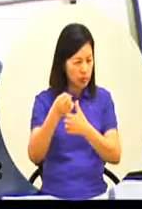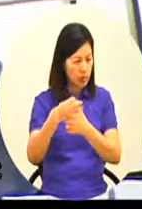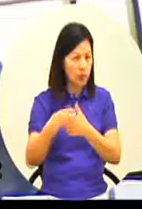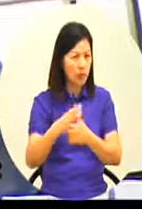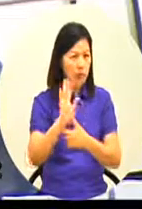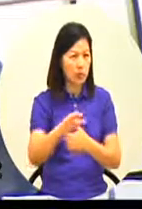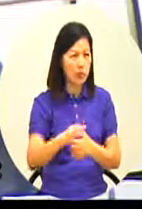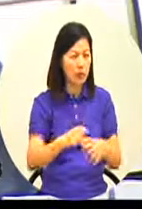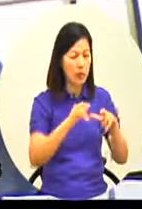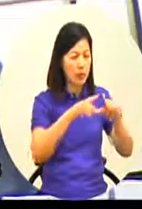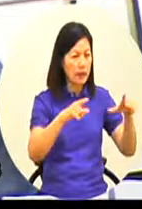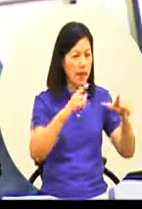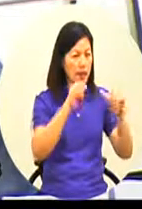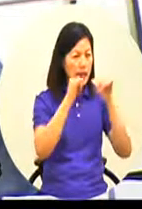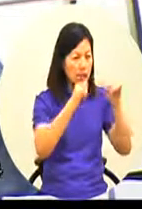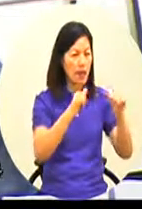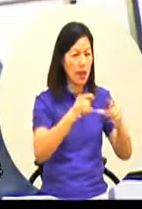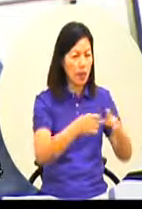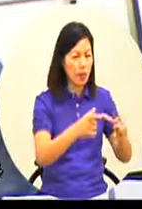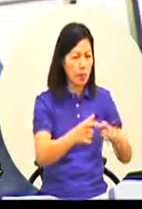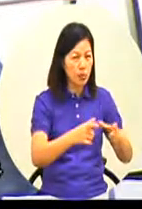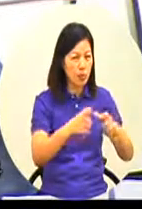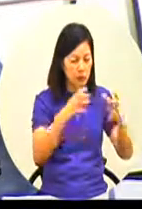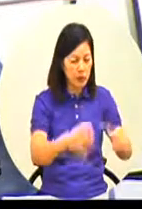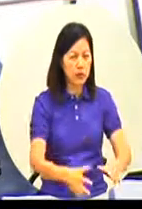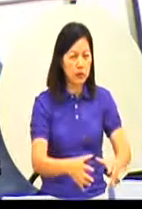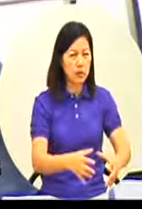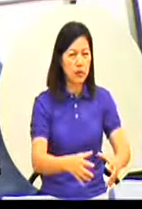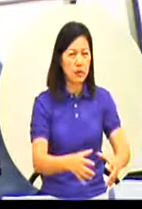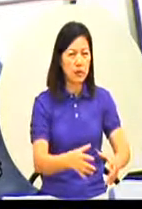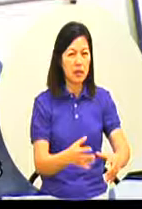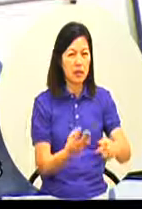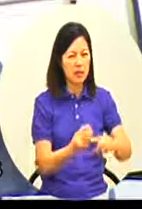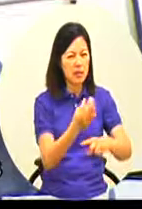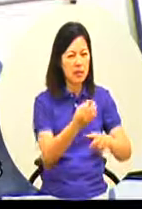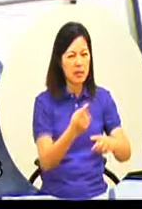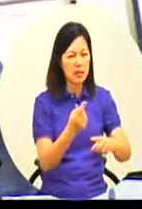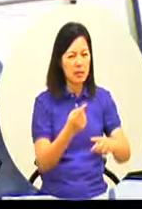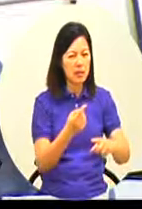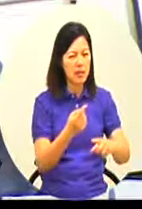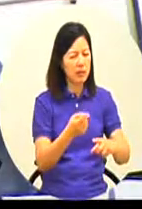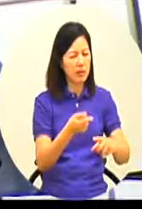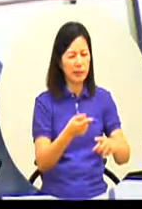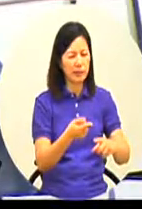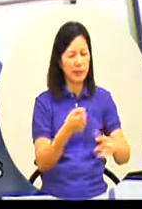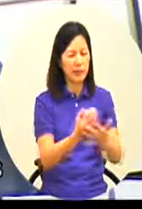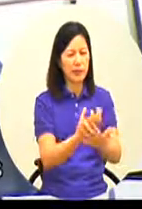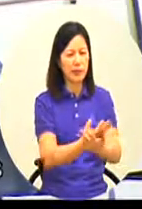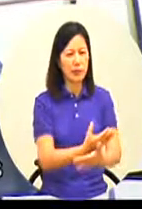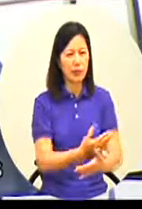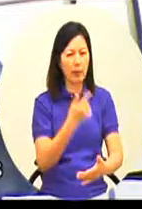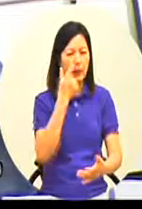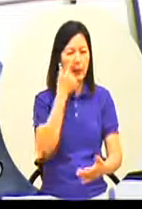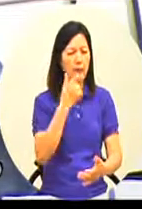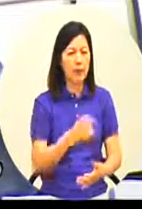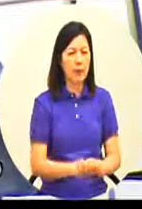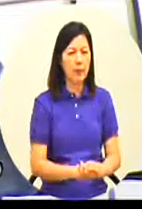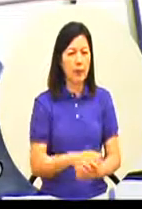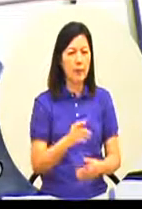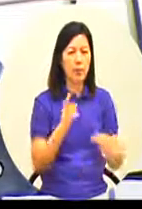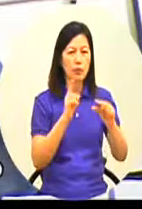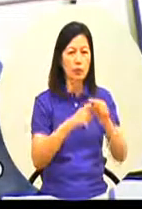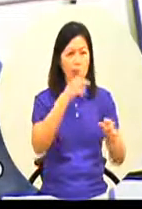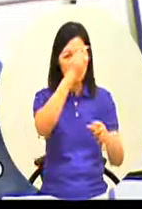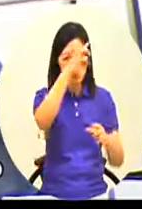在大寮地区的一个公园的开辟率真的是也很明显的不足。你比如说我们的中庄、